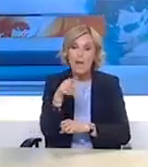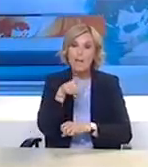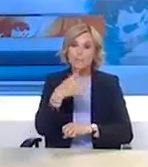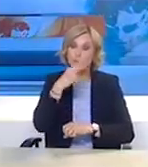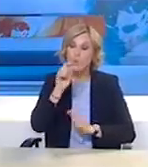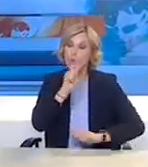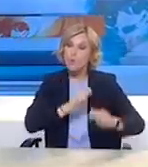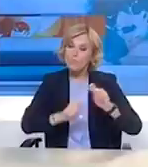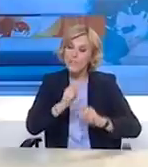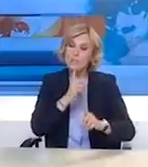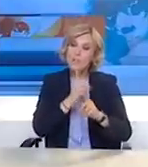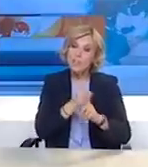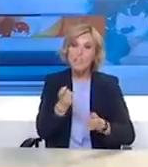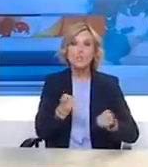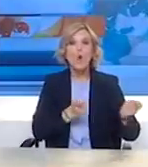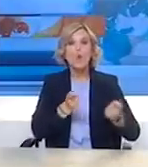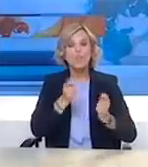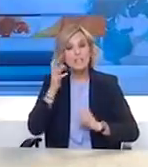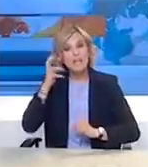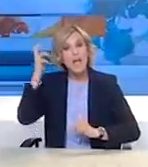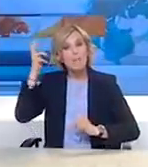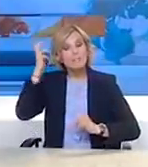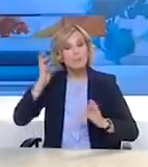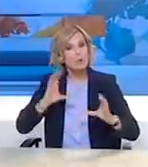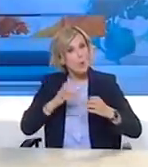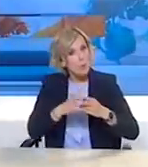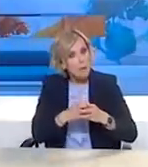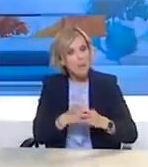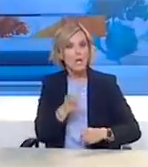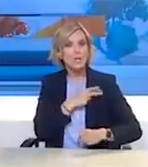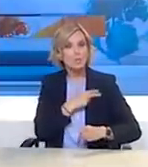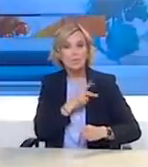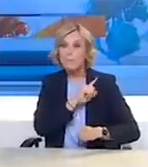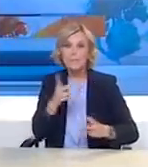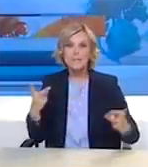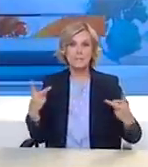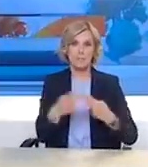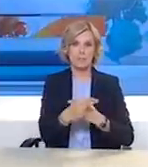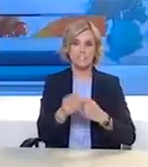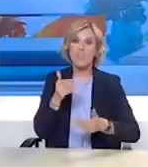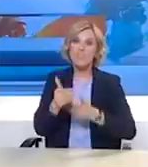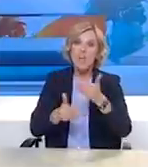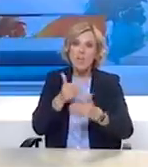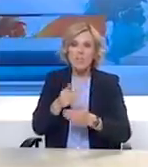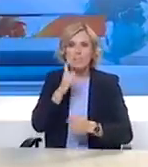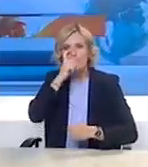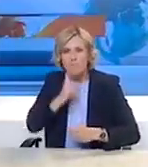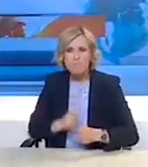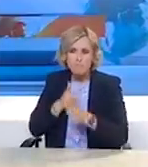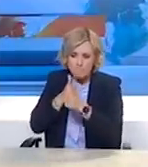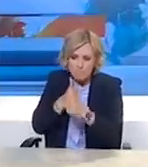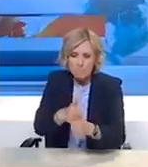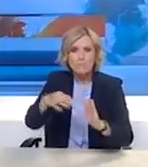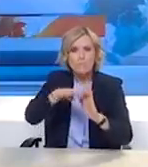ομάδα οι οποίες θα εφαρμοστούν σε όλα τα νοσοκομεία και υιοθετήθηκαν από την Επιτροπή μας ώστε να μην σταματήσουν κάποιες θεραπείες απαραίτητες και ό,τι γίνεται